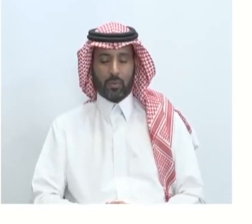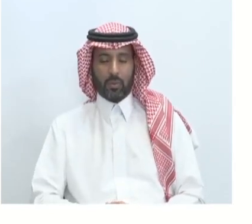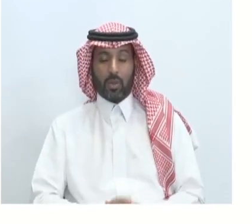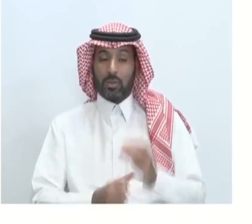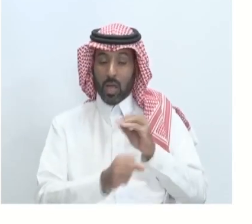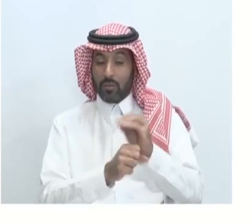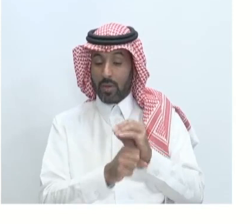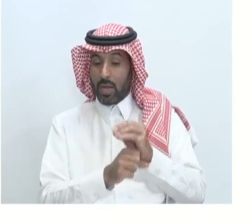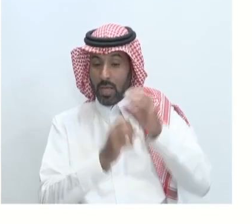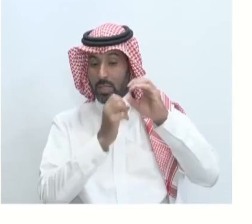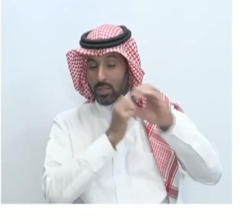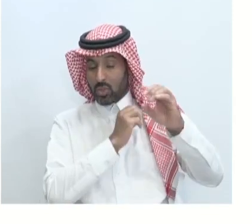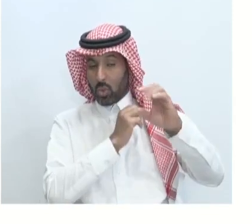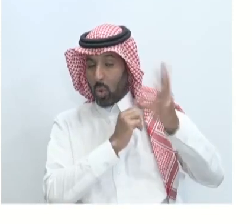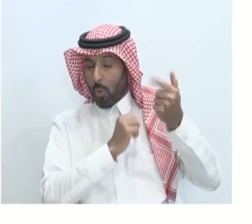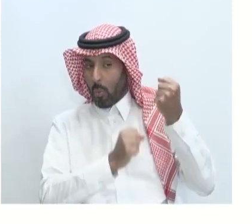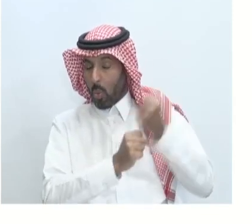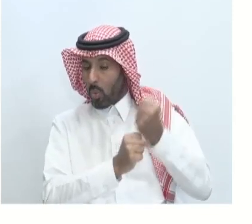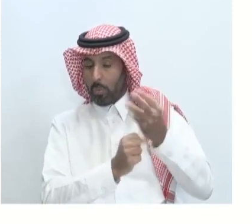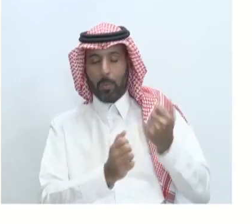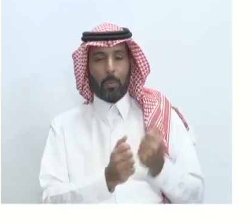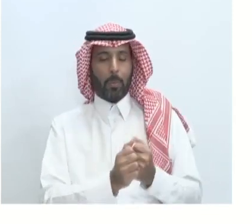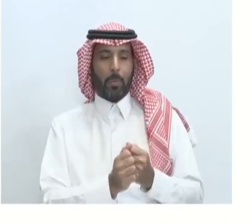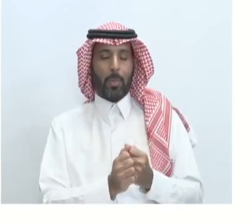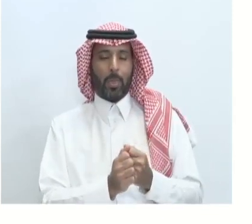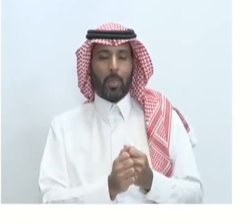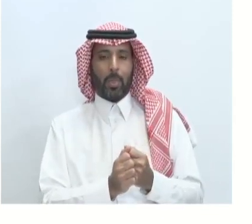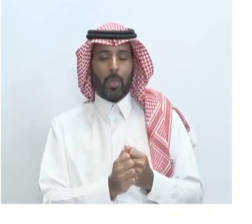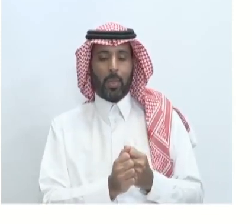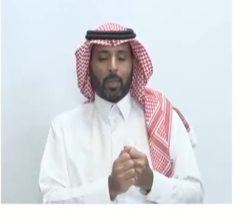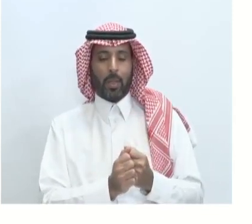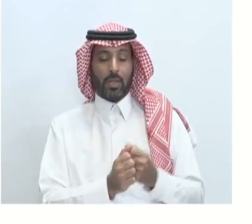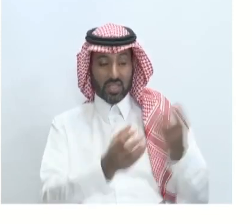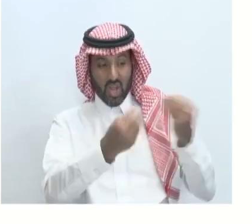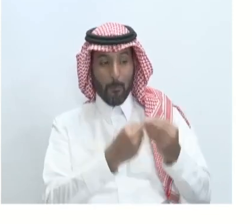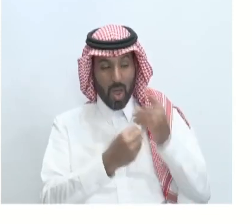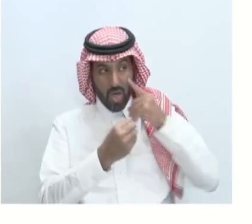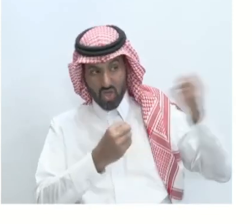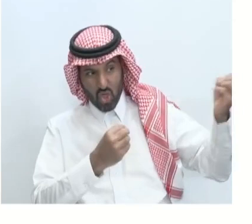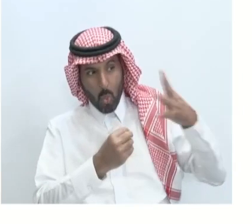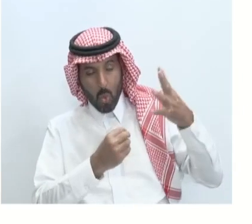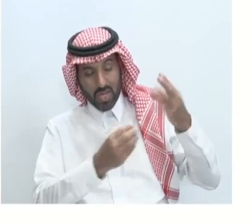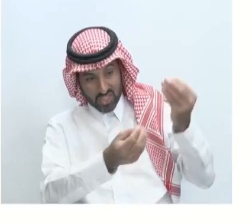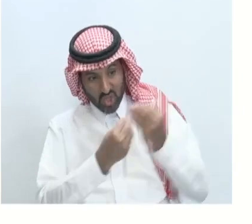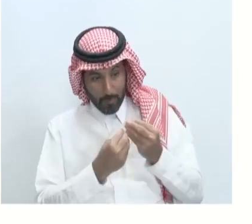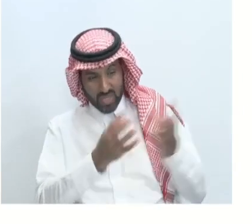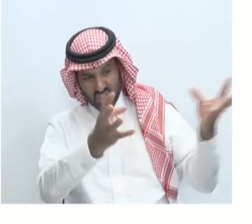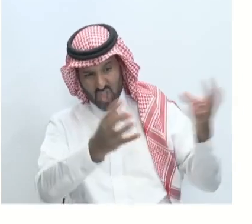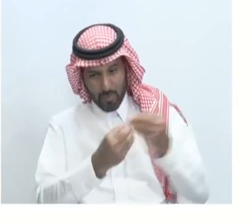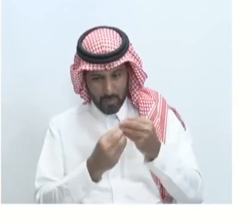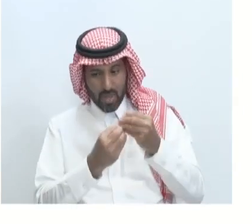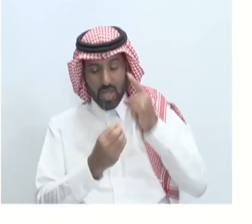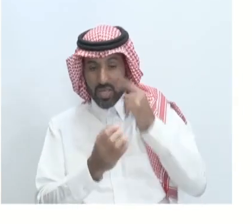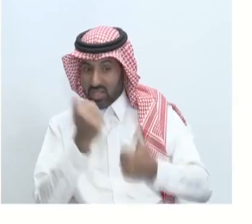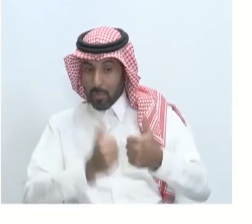تعرفنا على المهام للتلسكوب حيث ذكرنا في عمليه جمع الضوء يساعدنا على ذلك اختبار